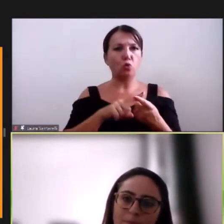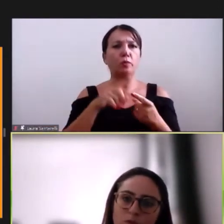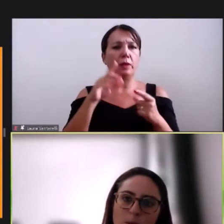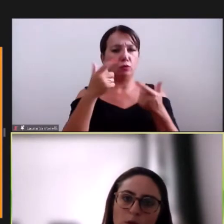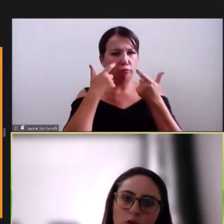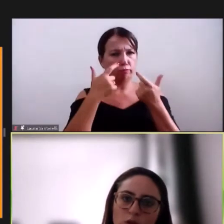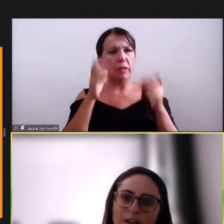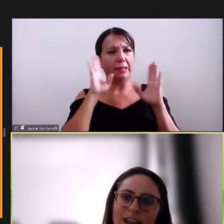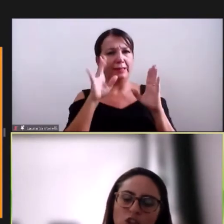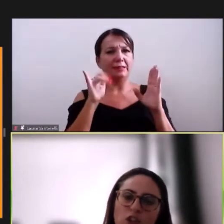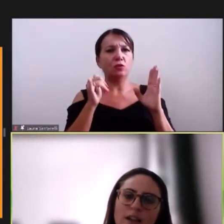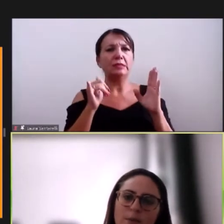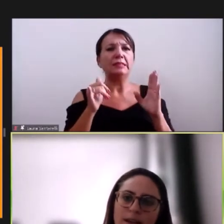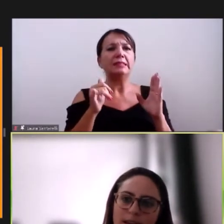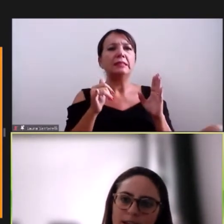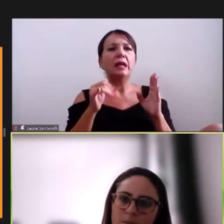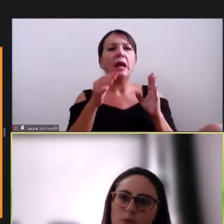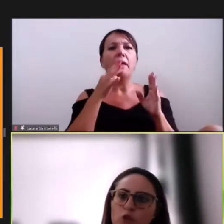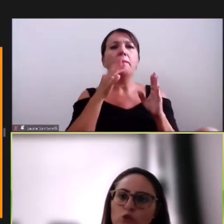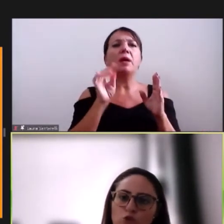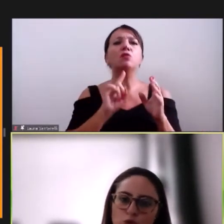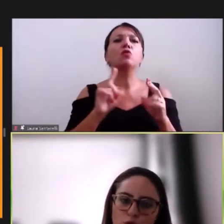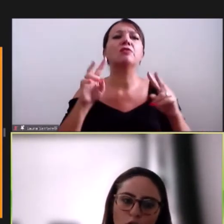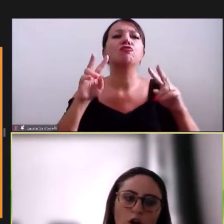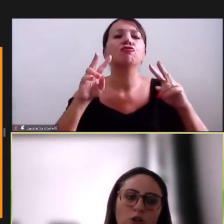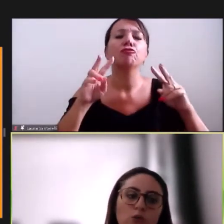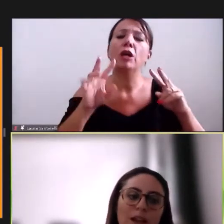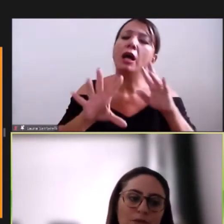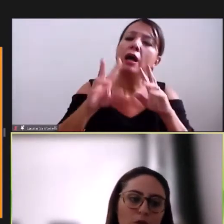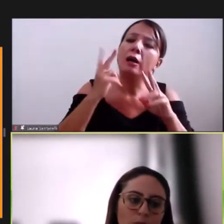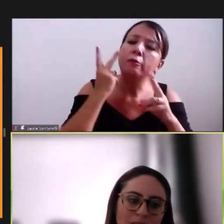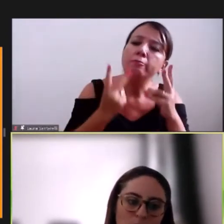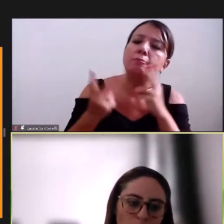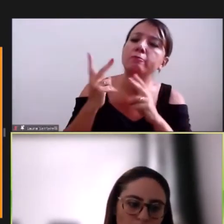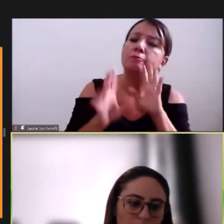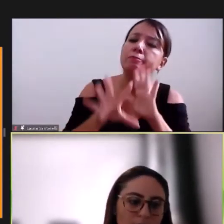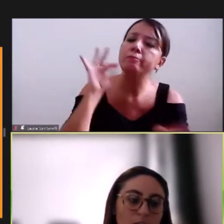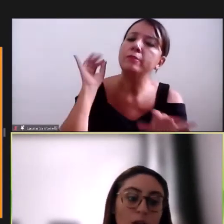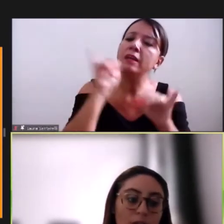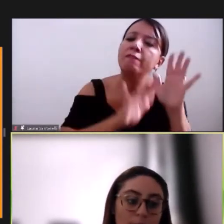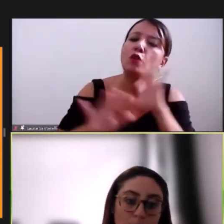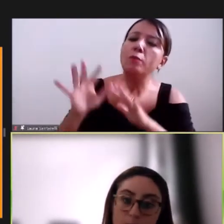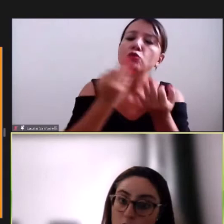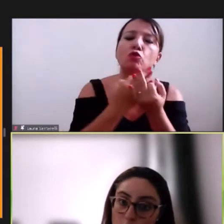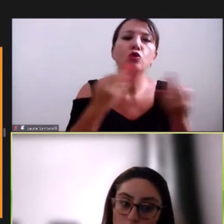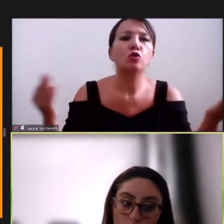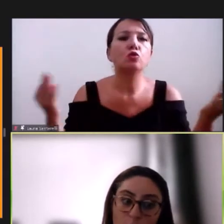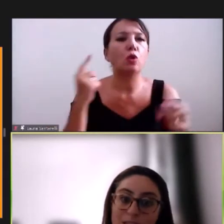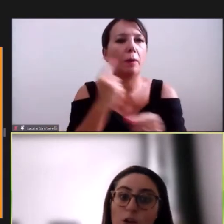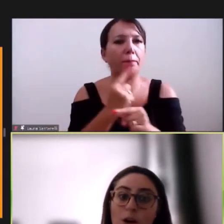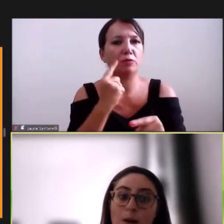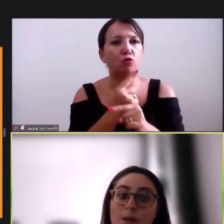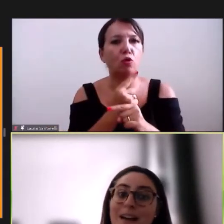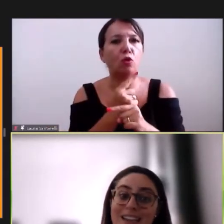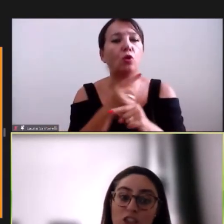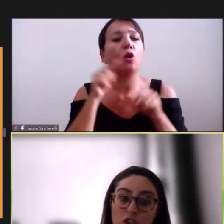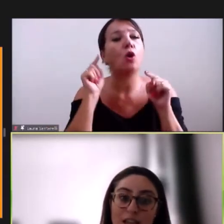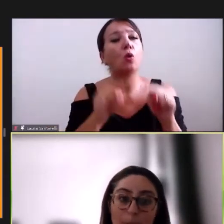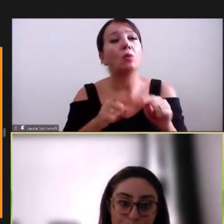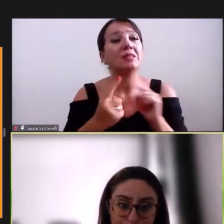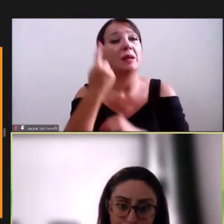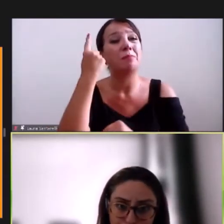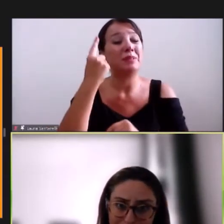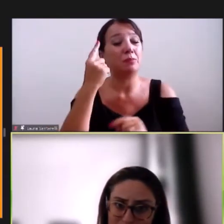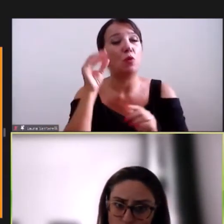ma che, diciamo, non riesce a reperire nel modo giusto tutte le informazioni di cui avrebbe bisogno. E questa è una prima